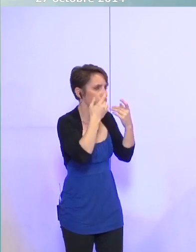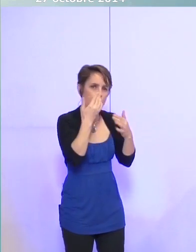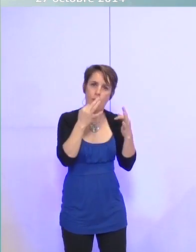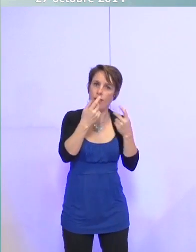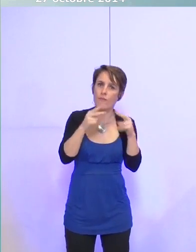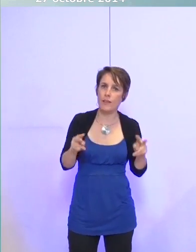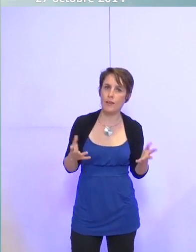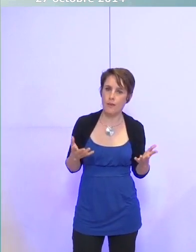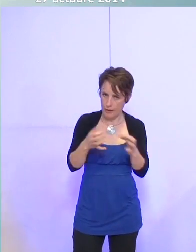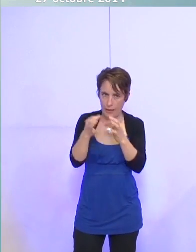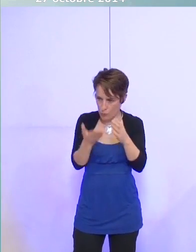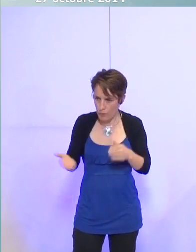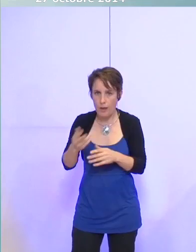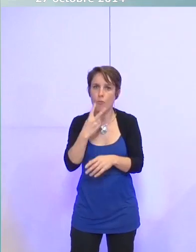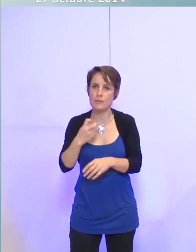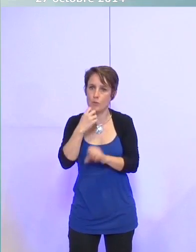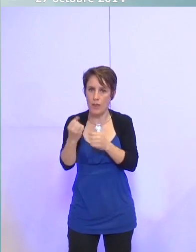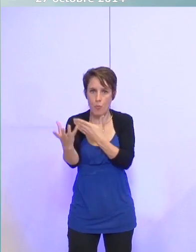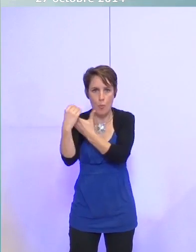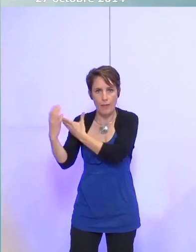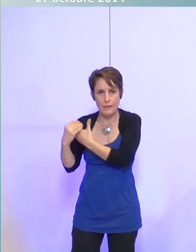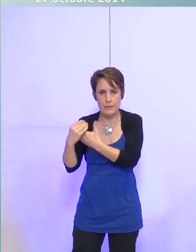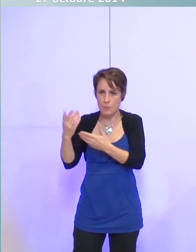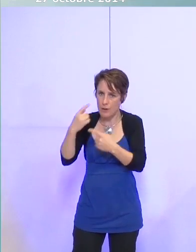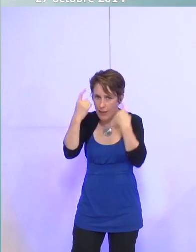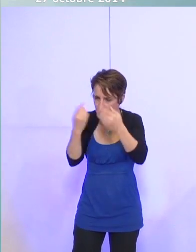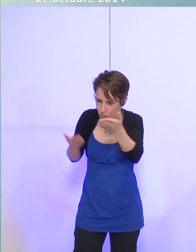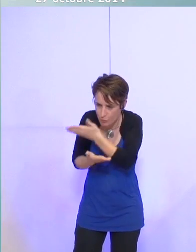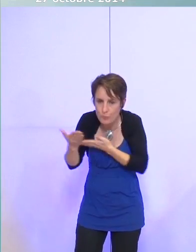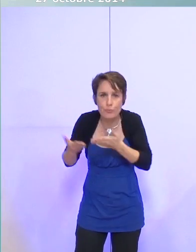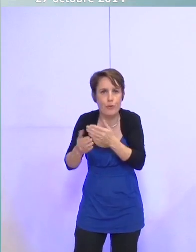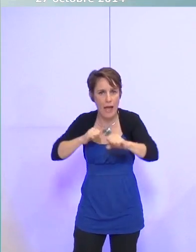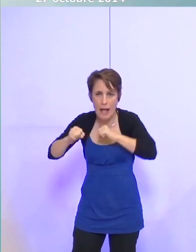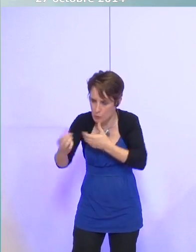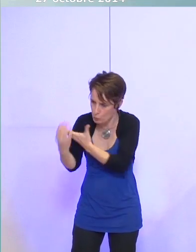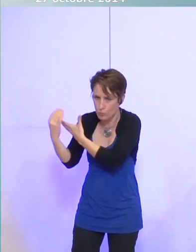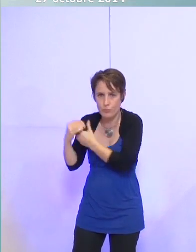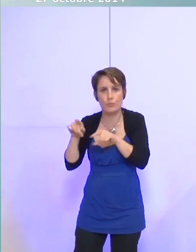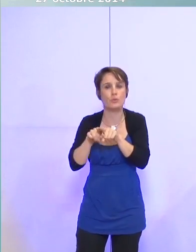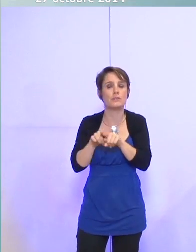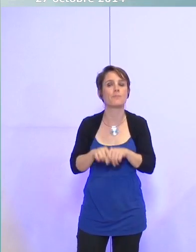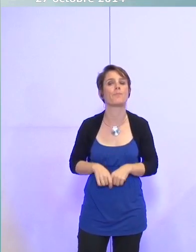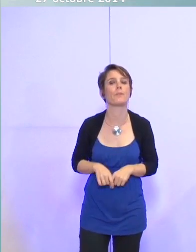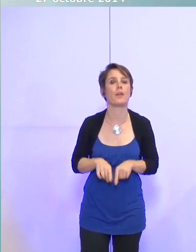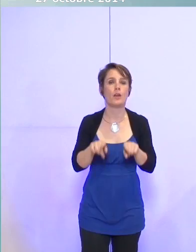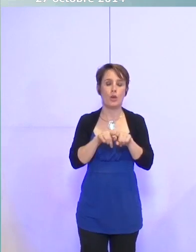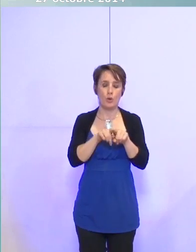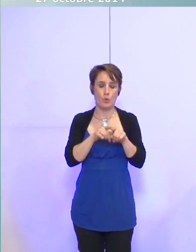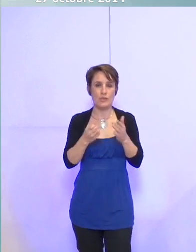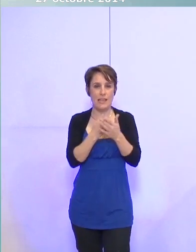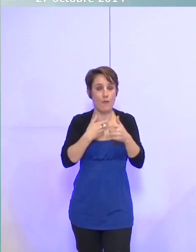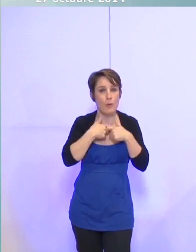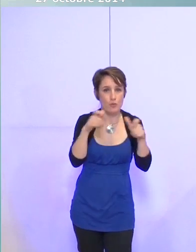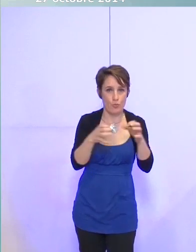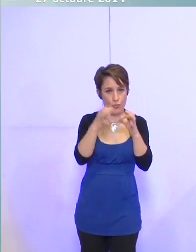donc d'apporter leur contribution par la réflexion ou l'action. Publier les données garantit aussi la diversité des analyses, puisque tous